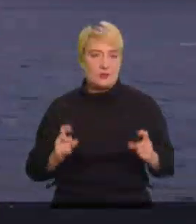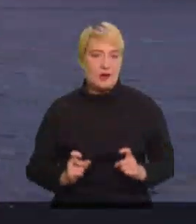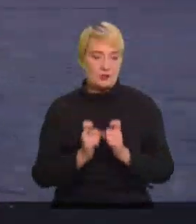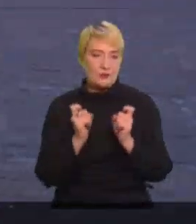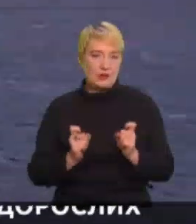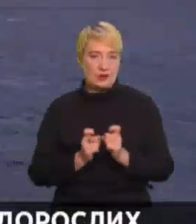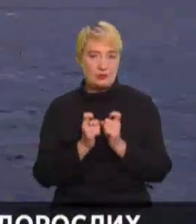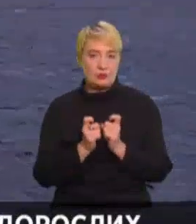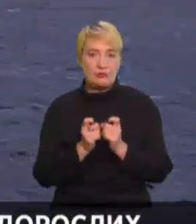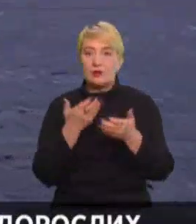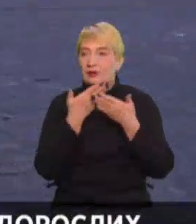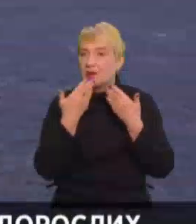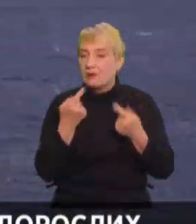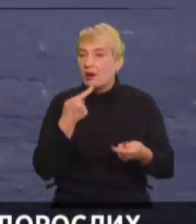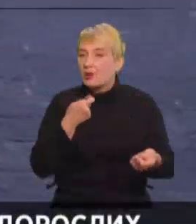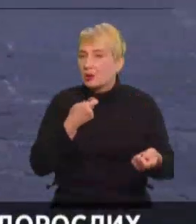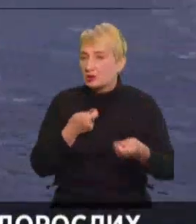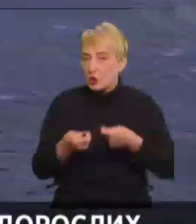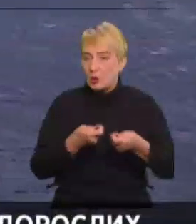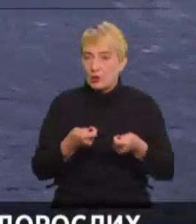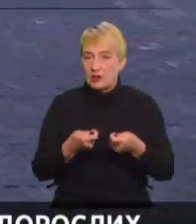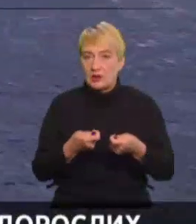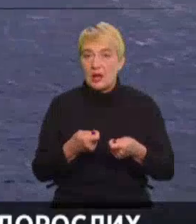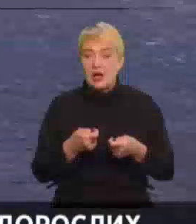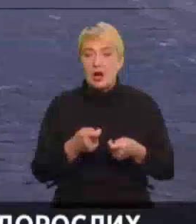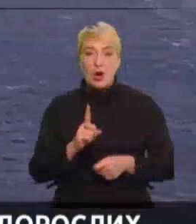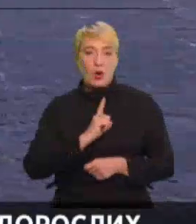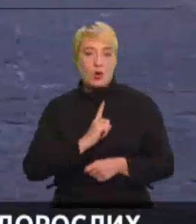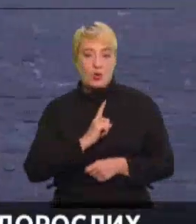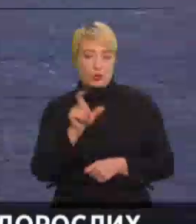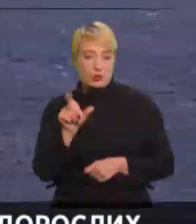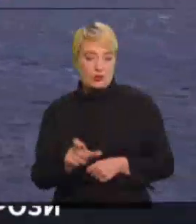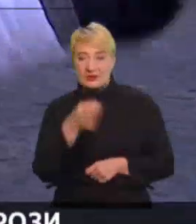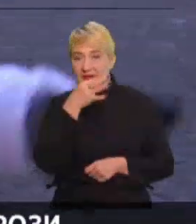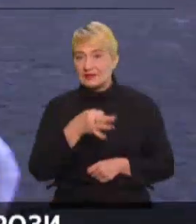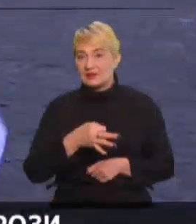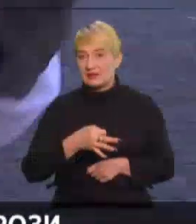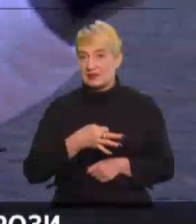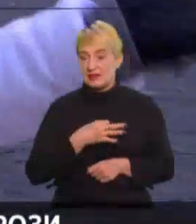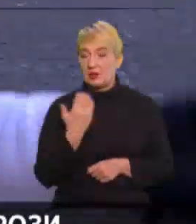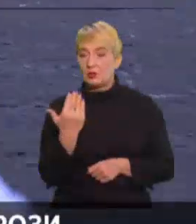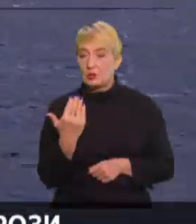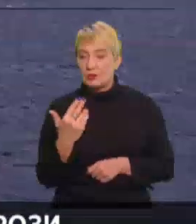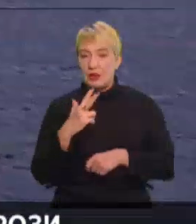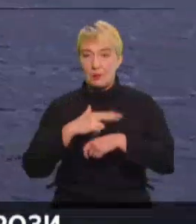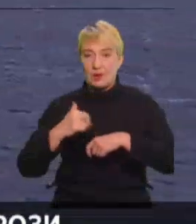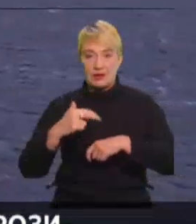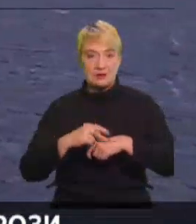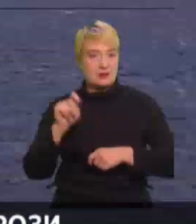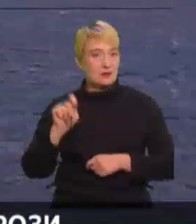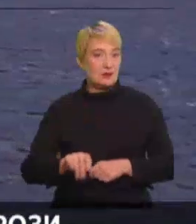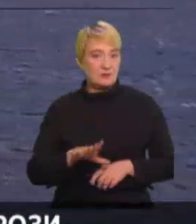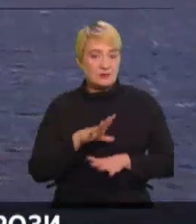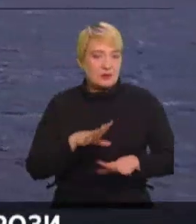ніякої такої настороги. Крім того, нам охоронець сказав, що до них про їхню конкретно, про ліцей номер 100, не було також